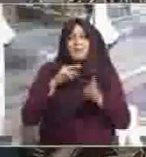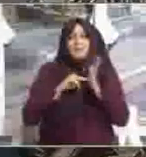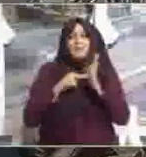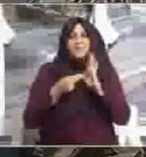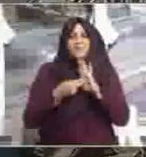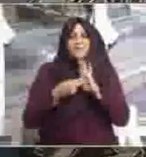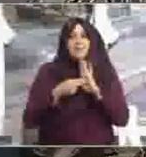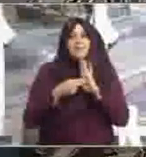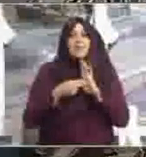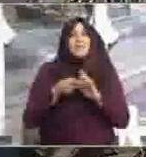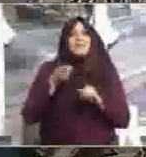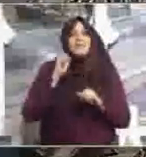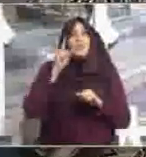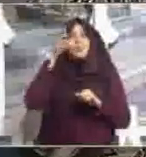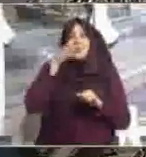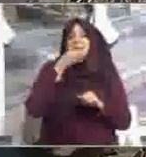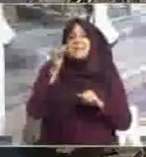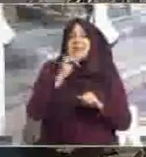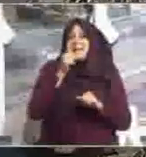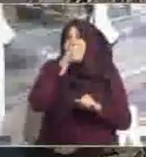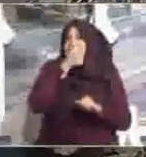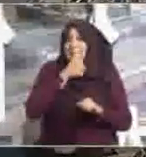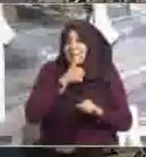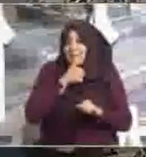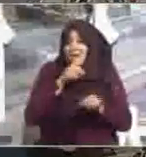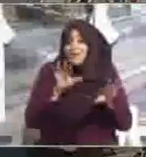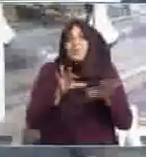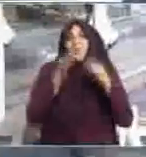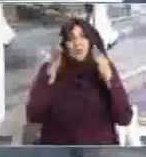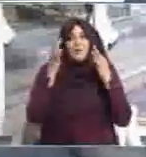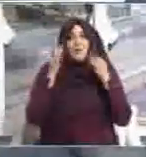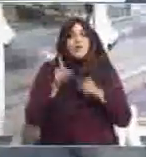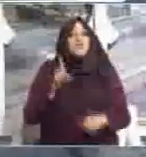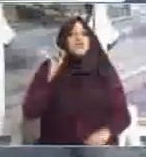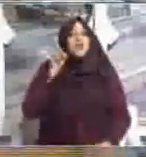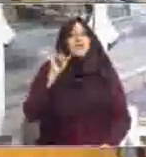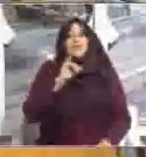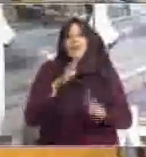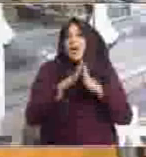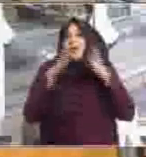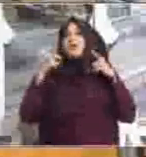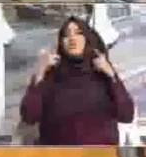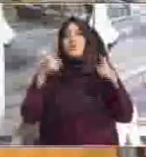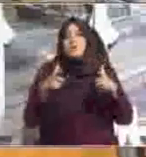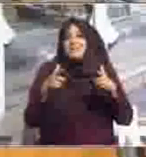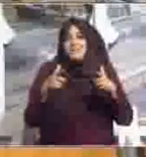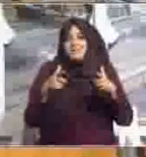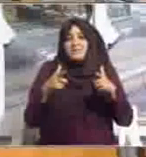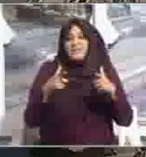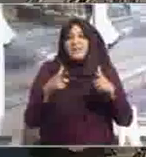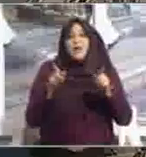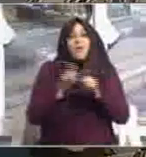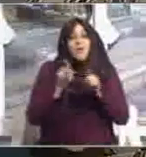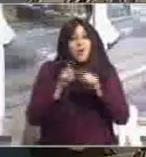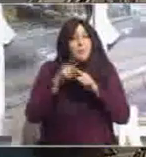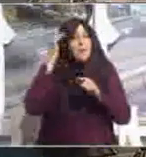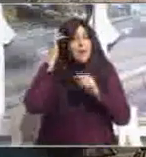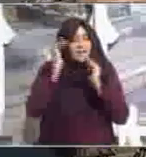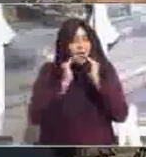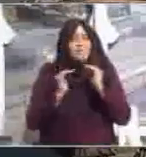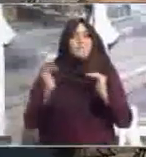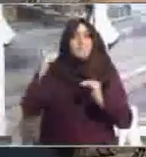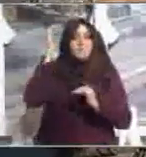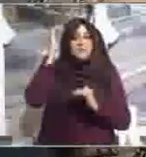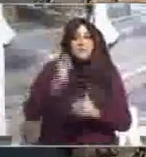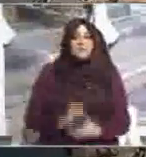وما يلقاها الا الذين صبروا شفت وما يلقاها الا ذو حظ عظيم من الاخلاق الراقية مثل الشجاعة شفت كيف صح